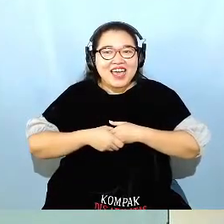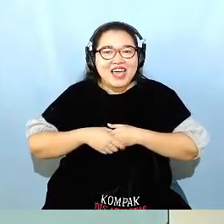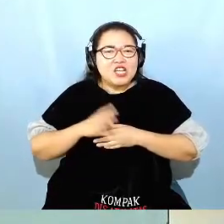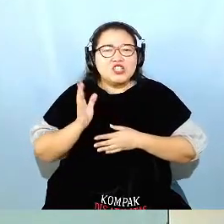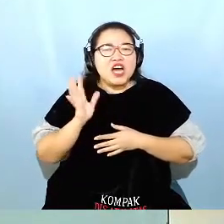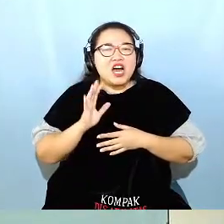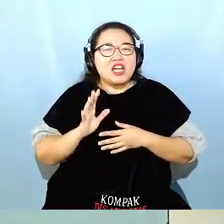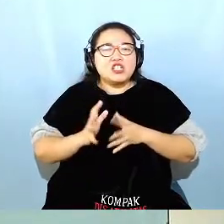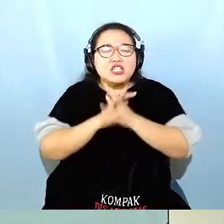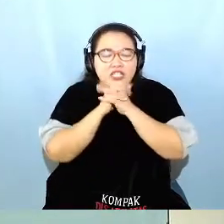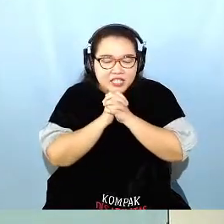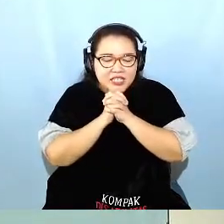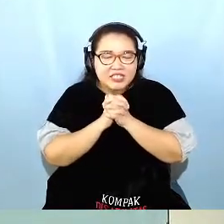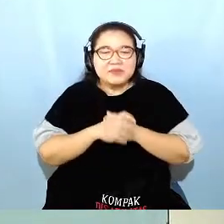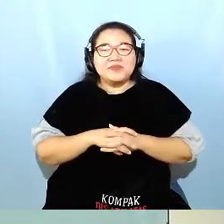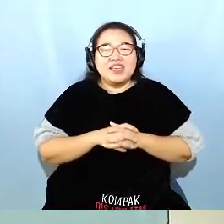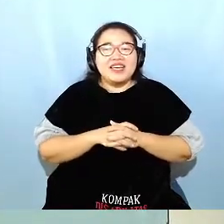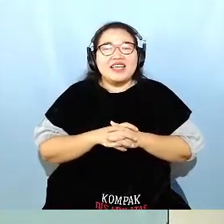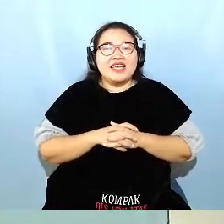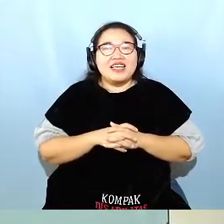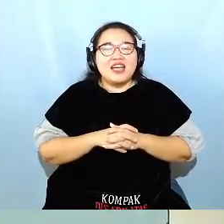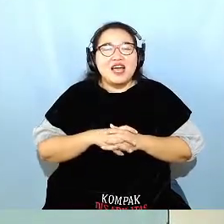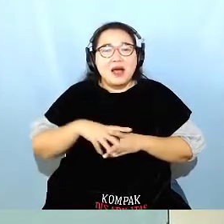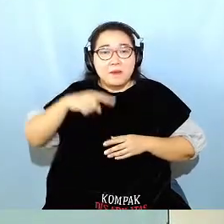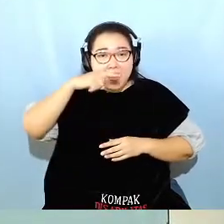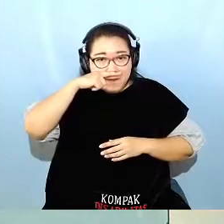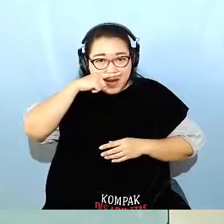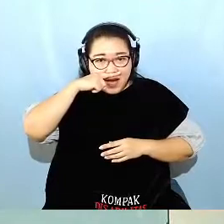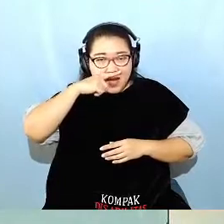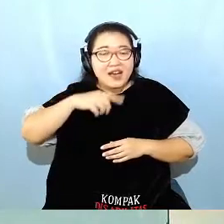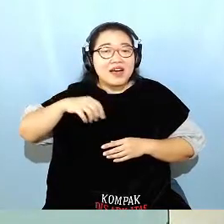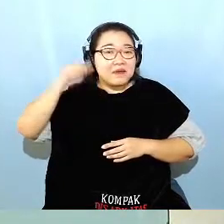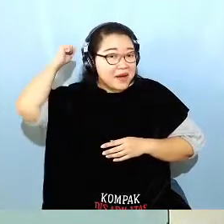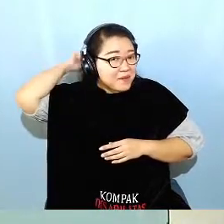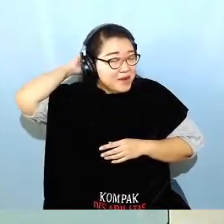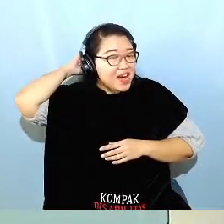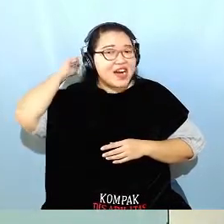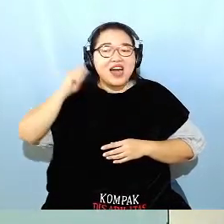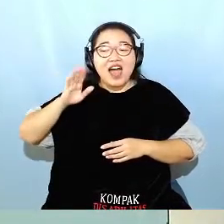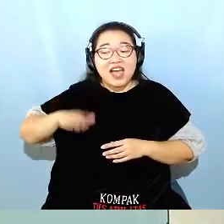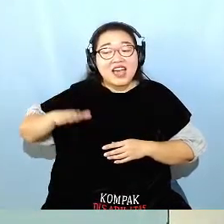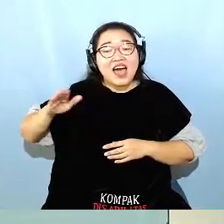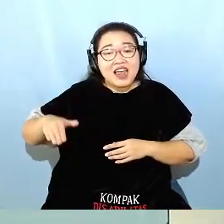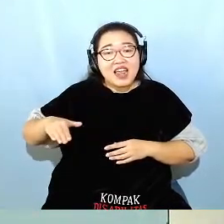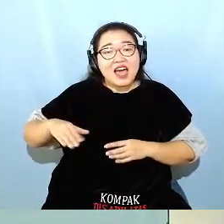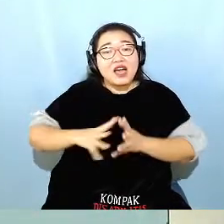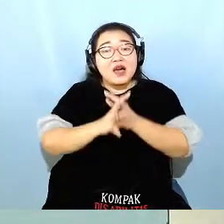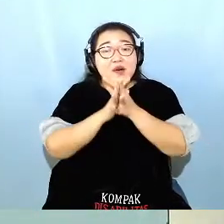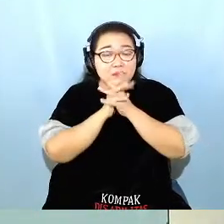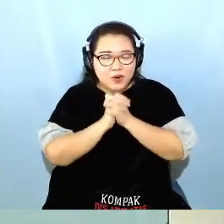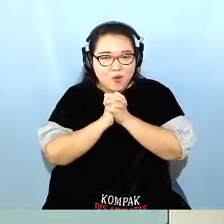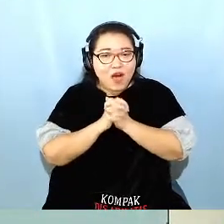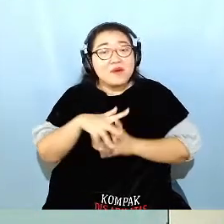Kasar, tajam. Ya enggak apa-apa, itu karena cari duit. Nyangkul, tangan suamimu